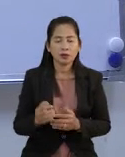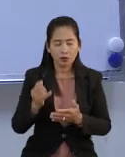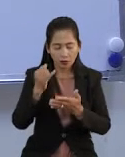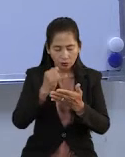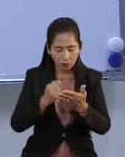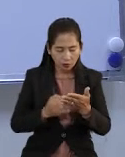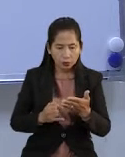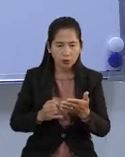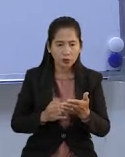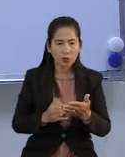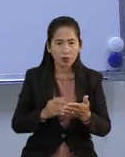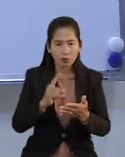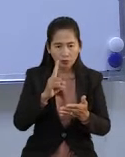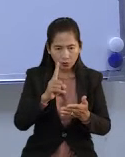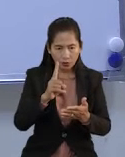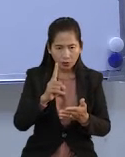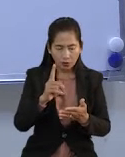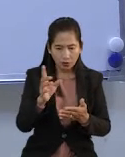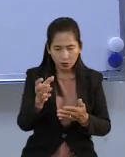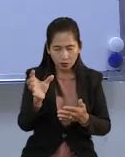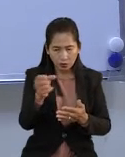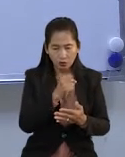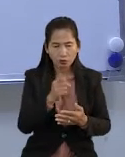dột muôi chậm này